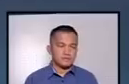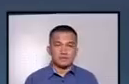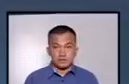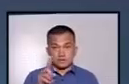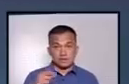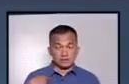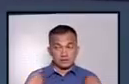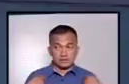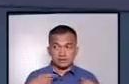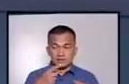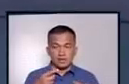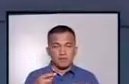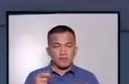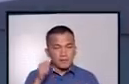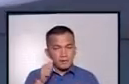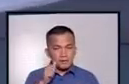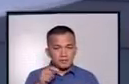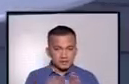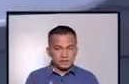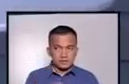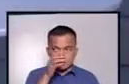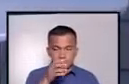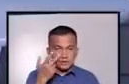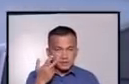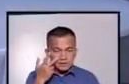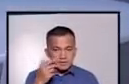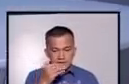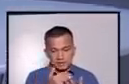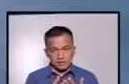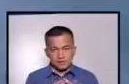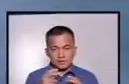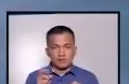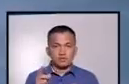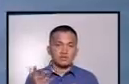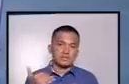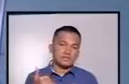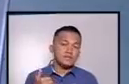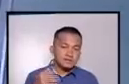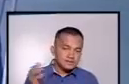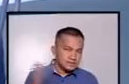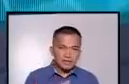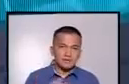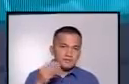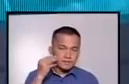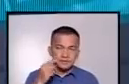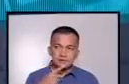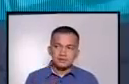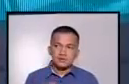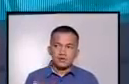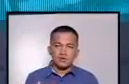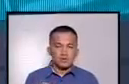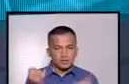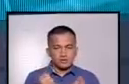Isa na namang menor de edad na dalagita ang pinatay sa Cebu. Alamin ang iba pang detalye sa Balita 123, Chang Marks. Naku, Idol Rafi, ha, wala pa